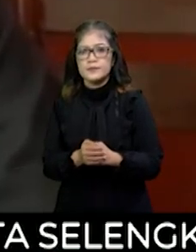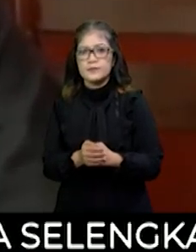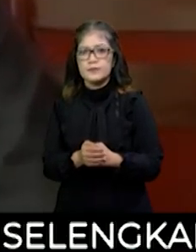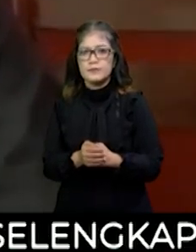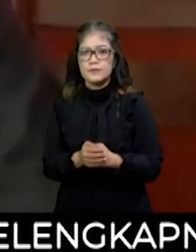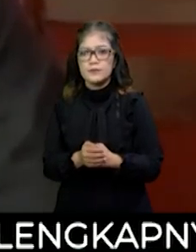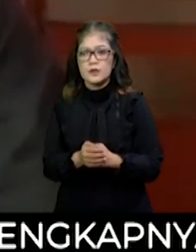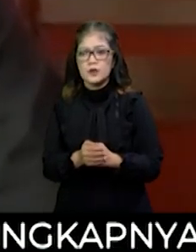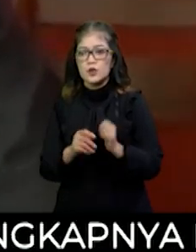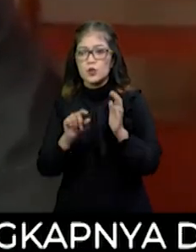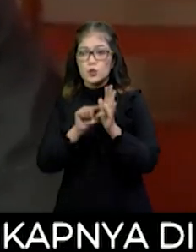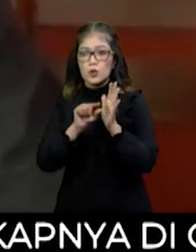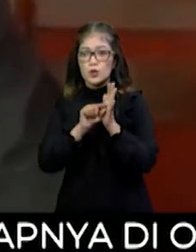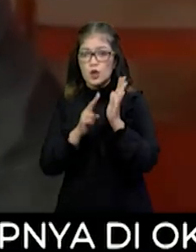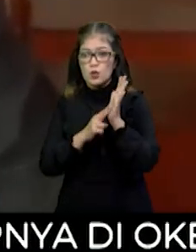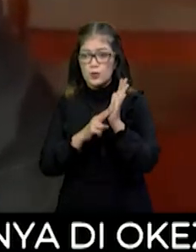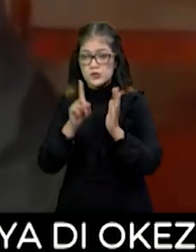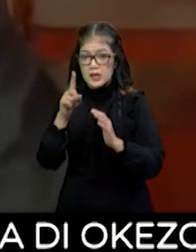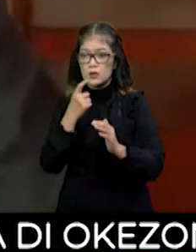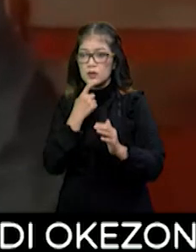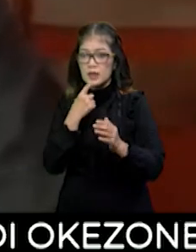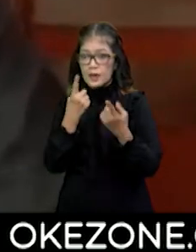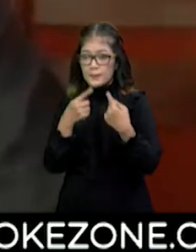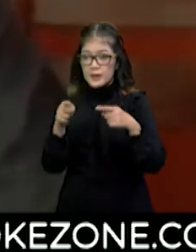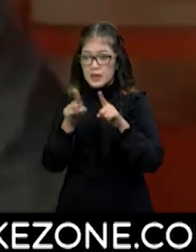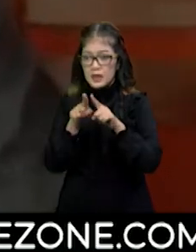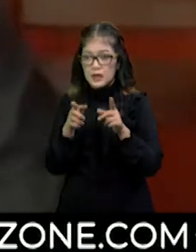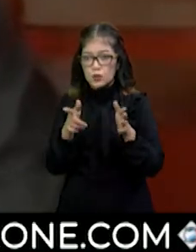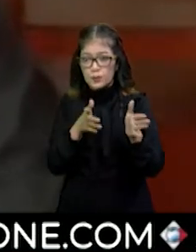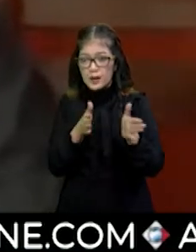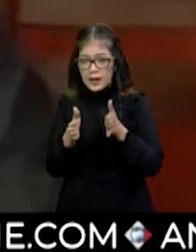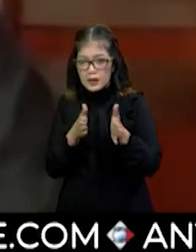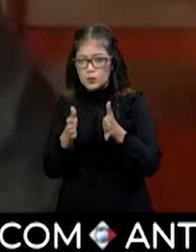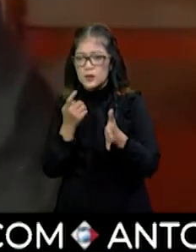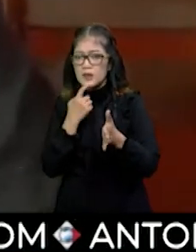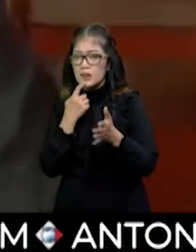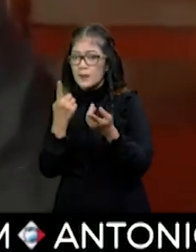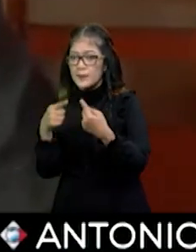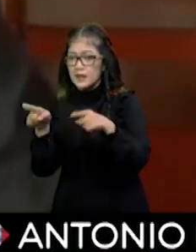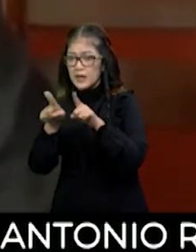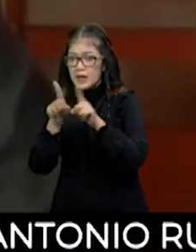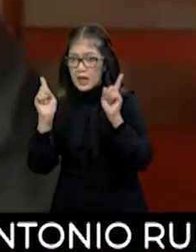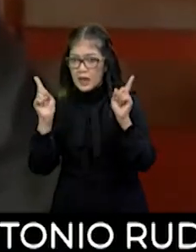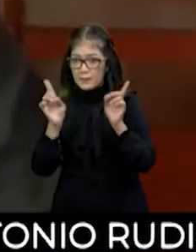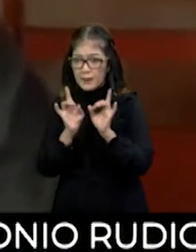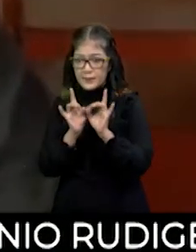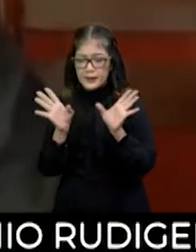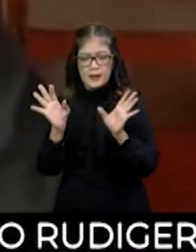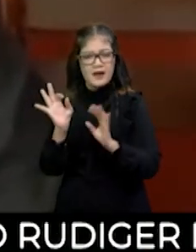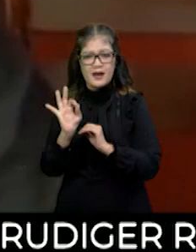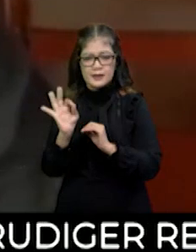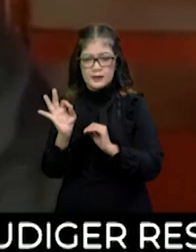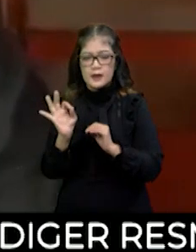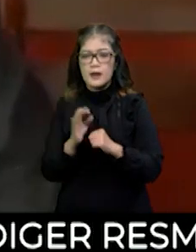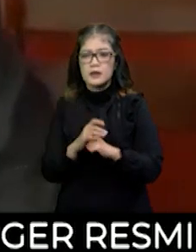Undang-Undang Nomor 1 tahun 1994 tentang perkawinan tidak mengatur mengenai perkawinan beda agama. Oleh karena itu